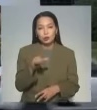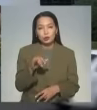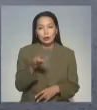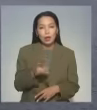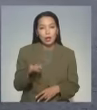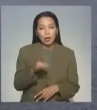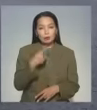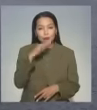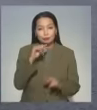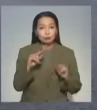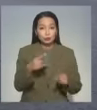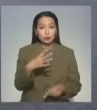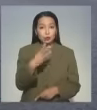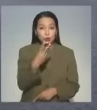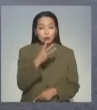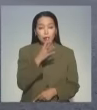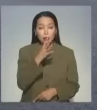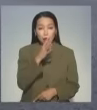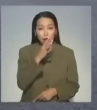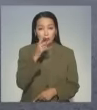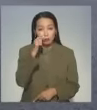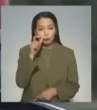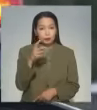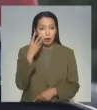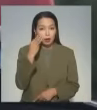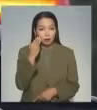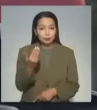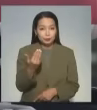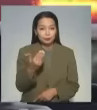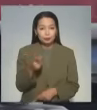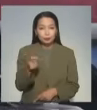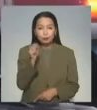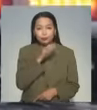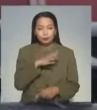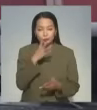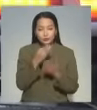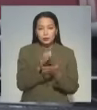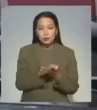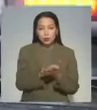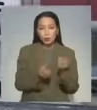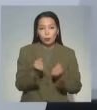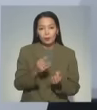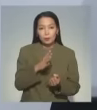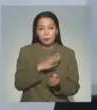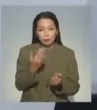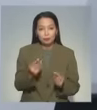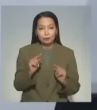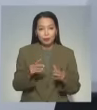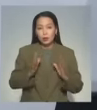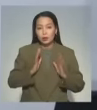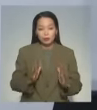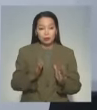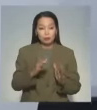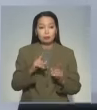задержали 43-летнего алматинца. Он подозревался в угоне авто у своей знакомой. В салоне автомобиля задержанный неожиданно